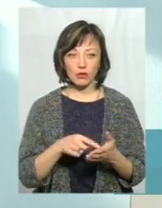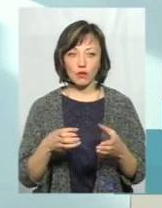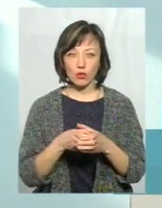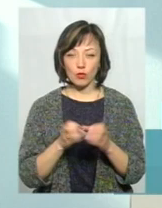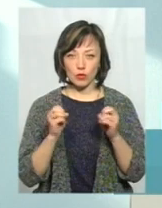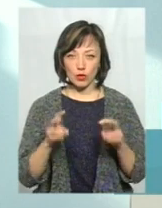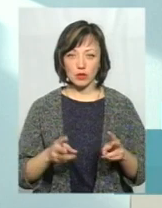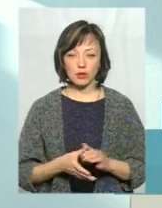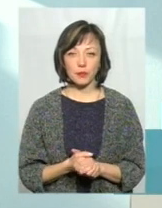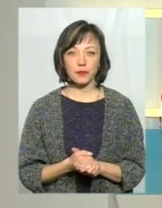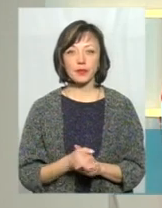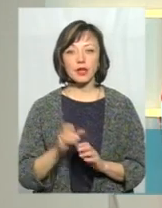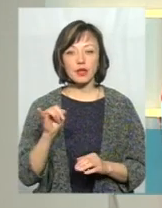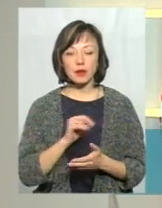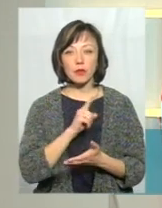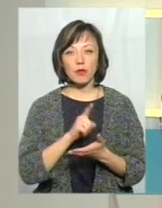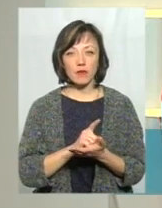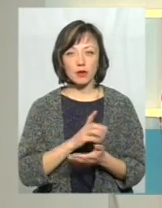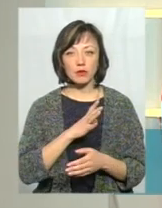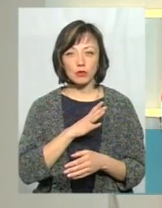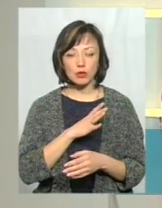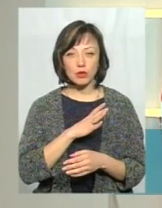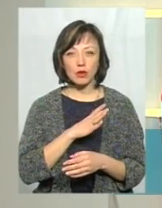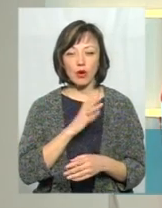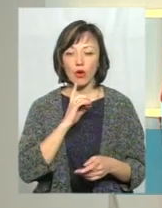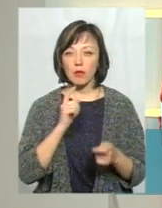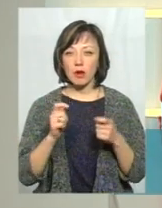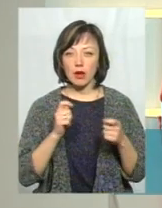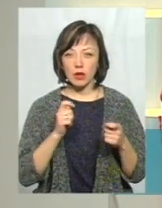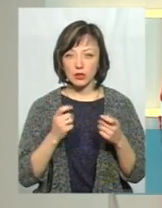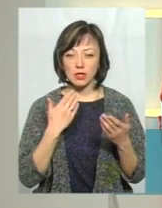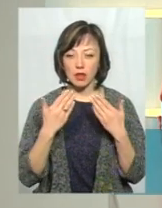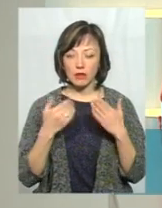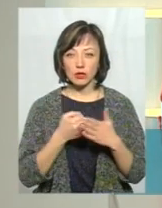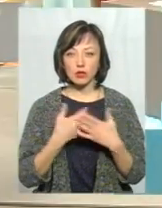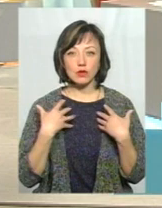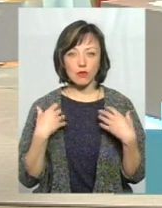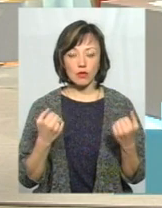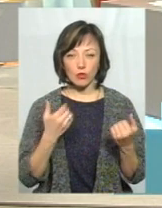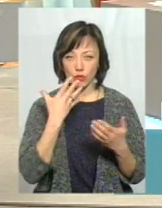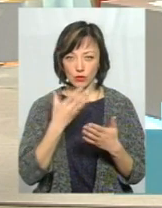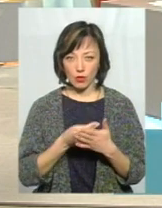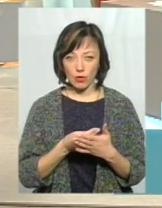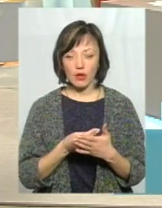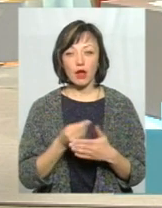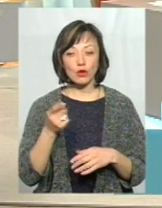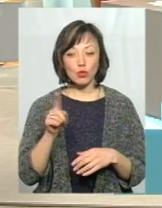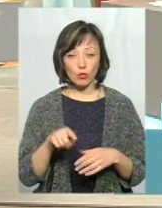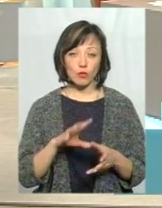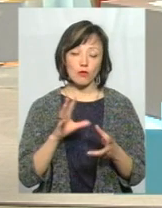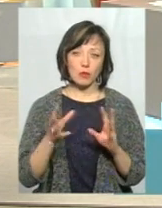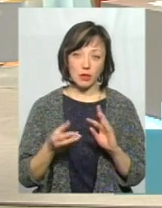цю базу даних. І вони повинні бути досить обережно ставитися до свого здоров'я. Тому, в